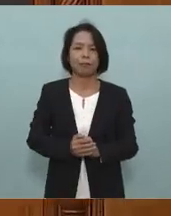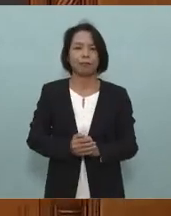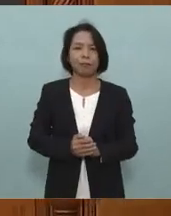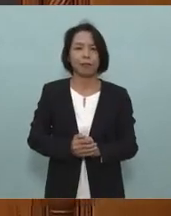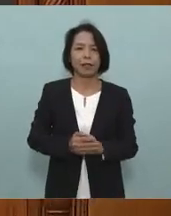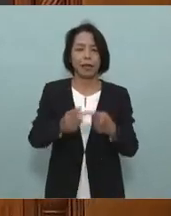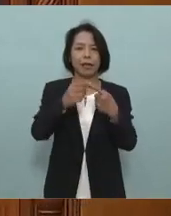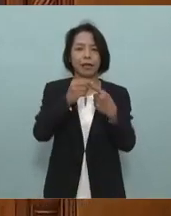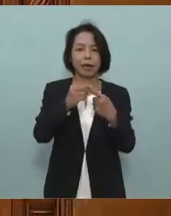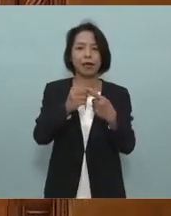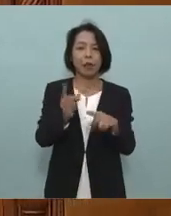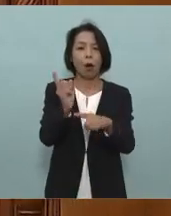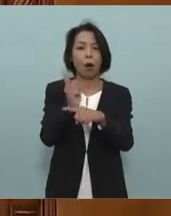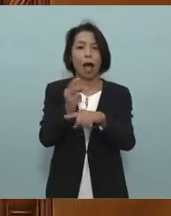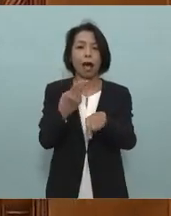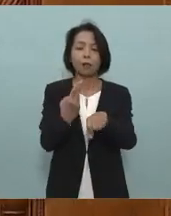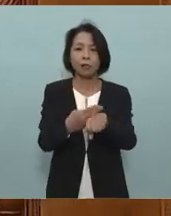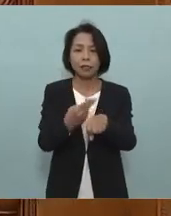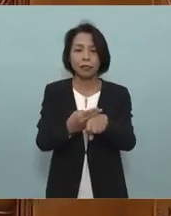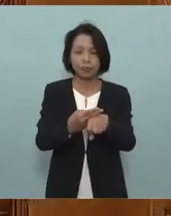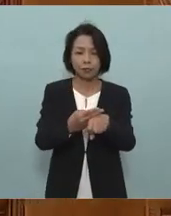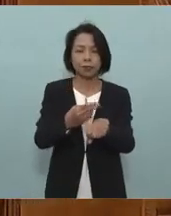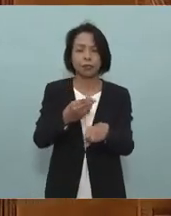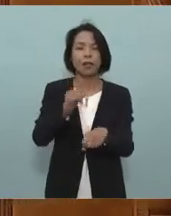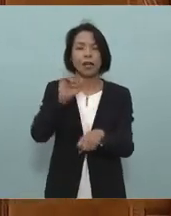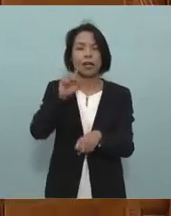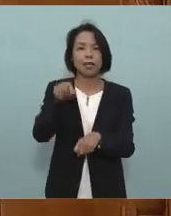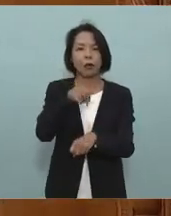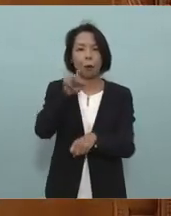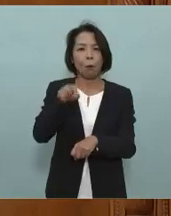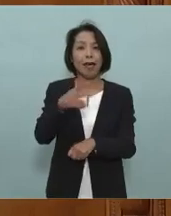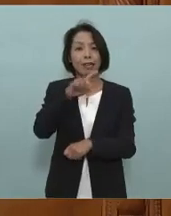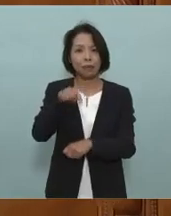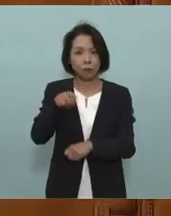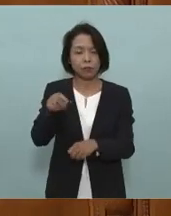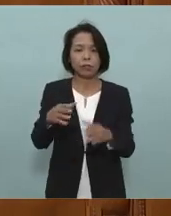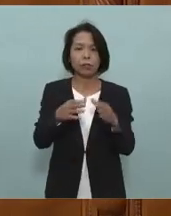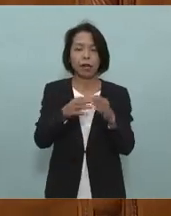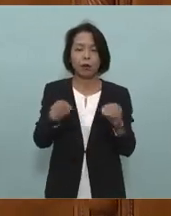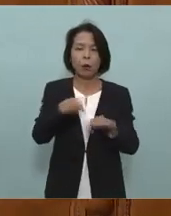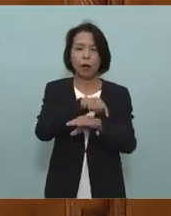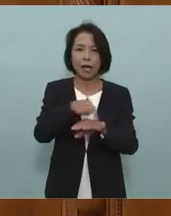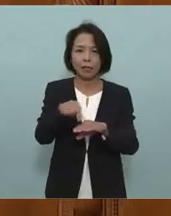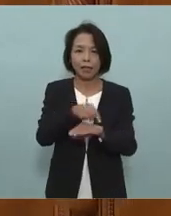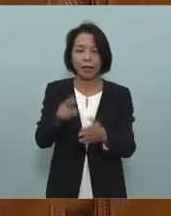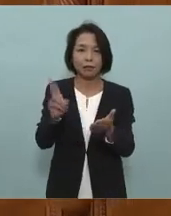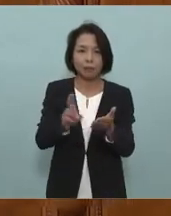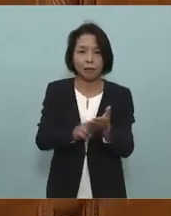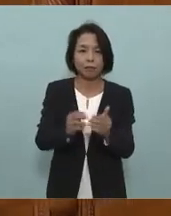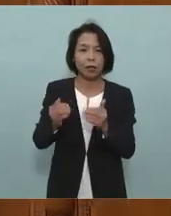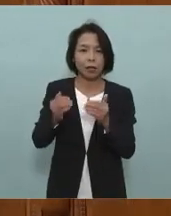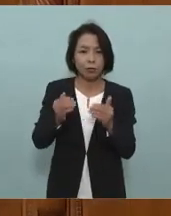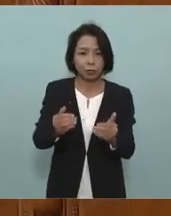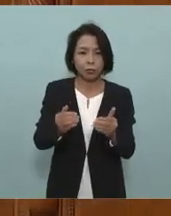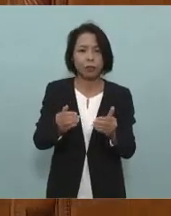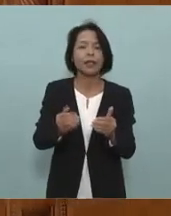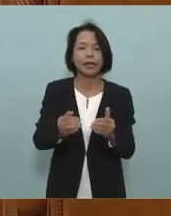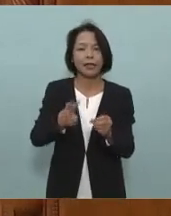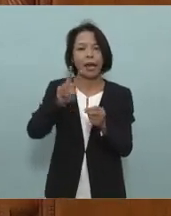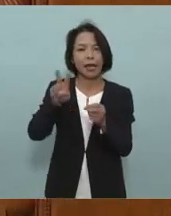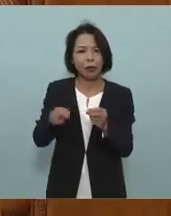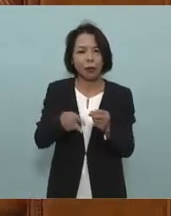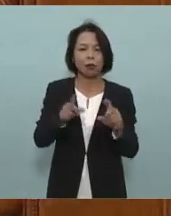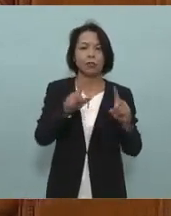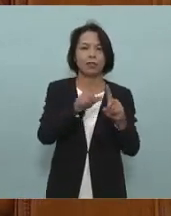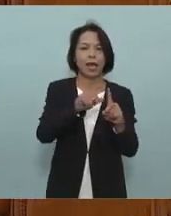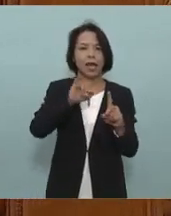第1の科学技術イノベーションについては国家戦略国家目標の策定を進めてきた量子AI